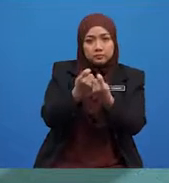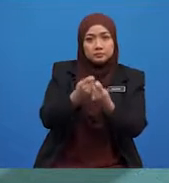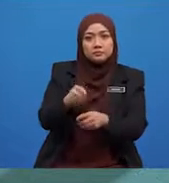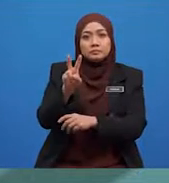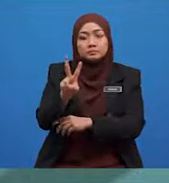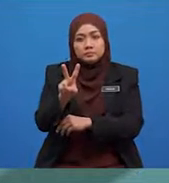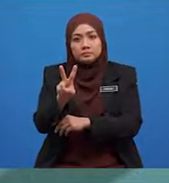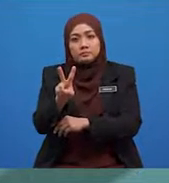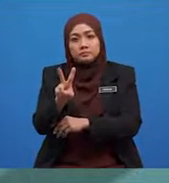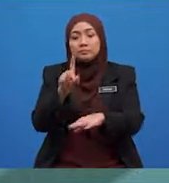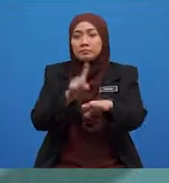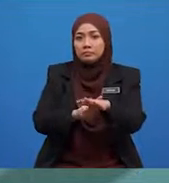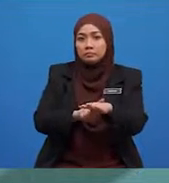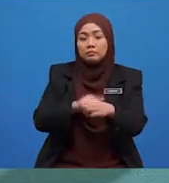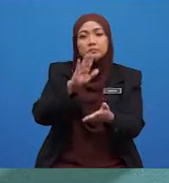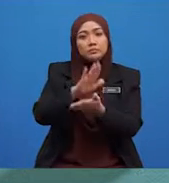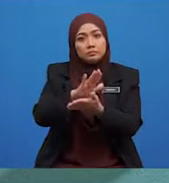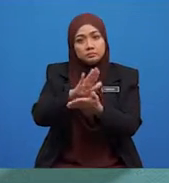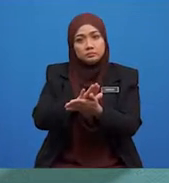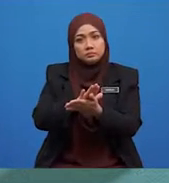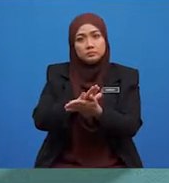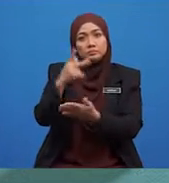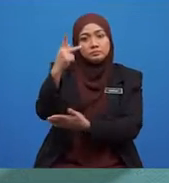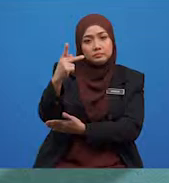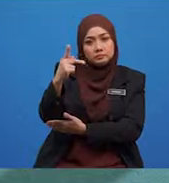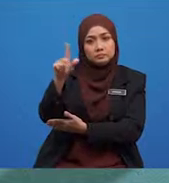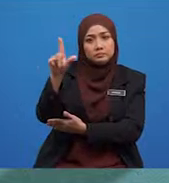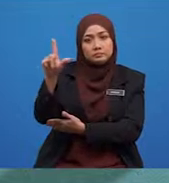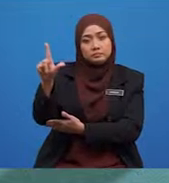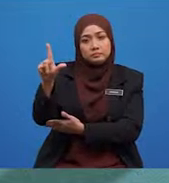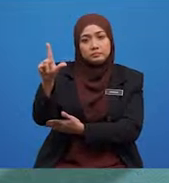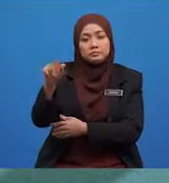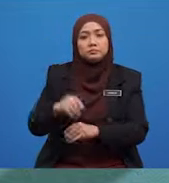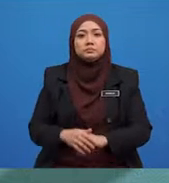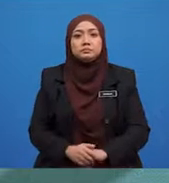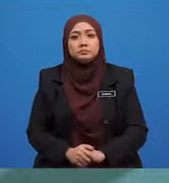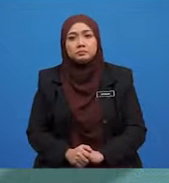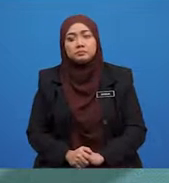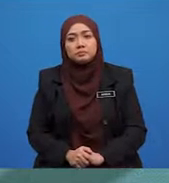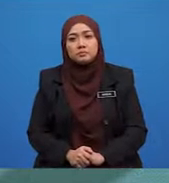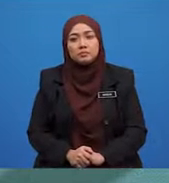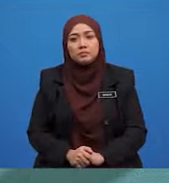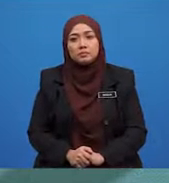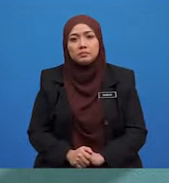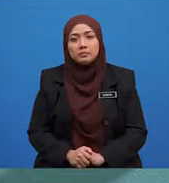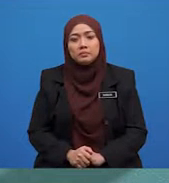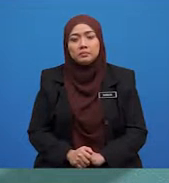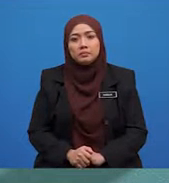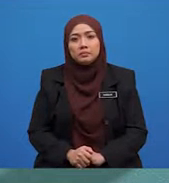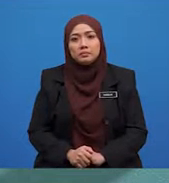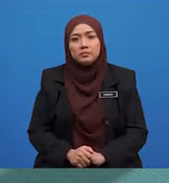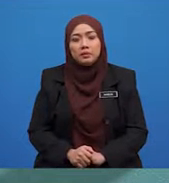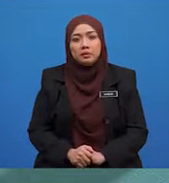Sekolah Menengah Integrasi Sains Tafiz, Majlis Agama Islam Wilayah Persekutuan, Kuala